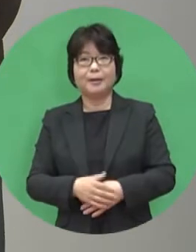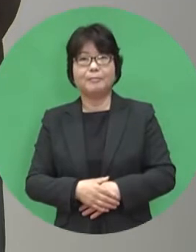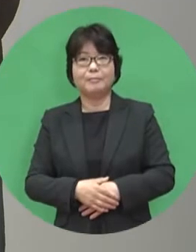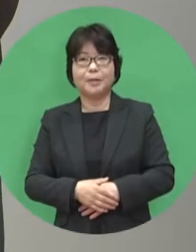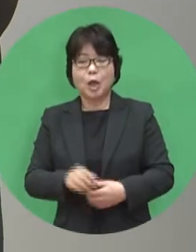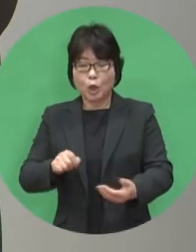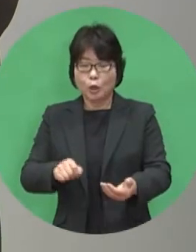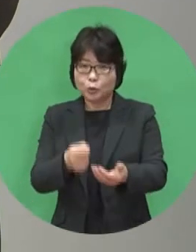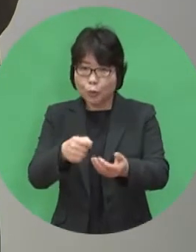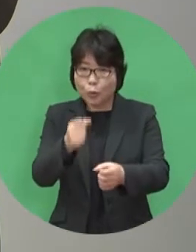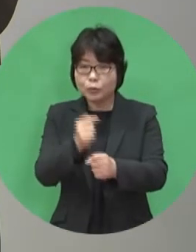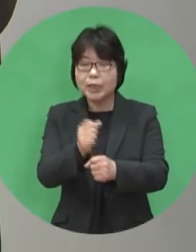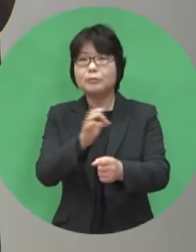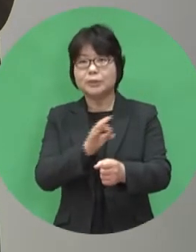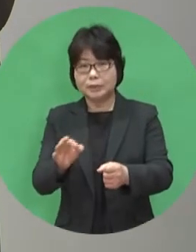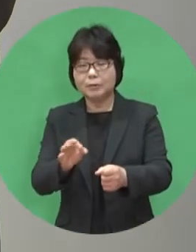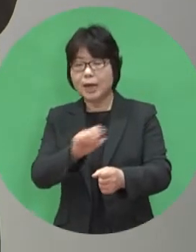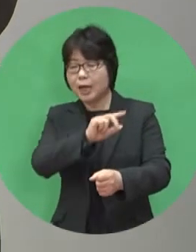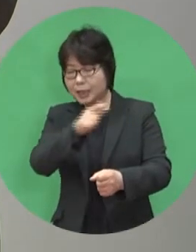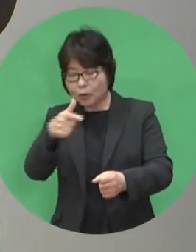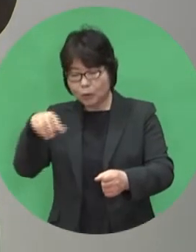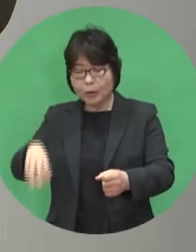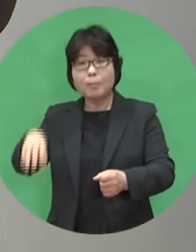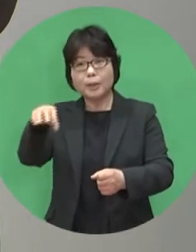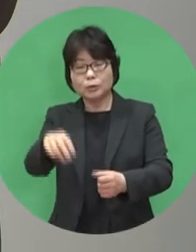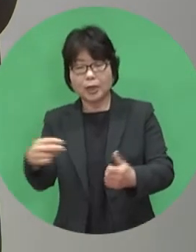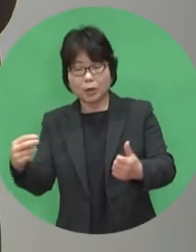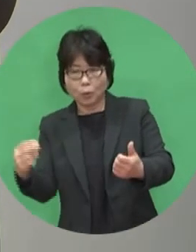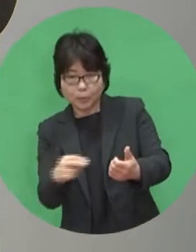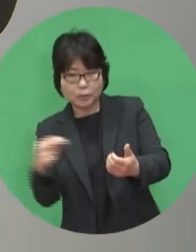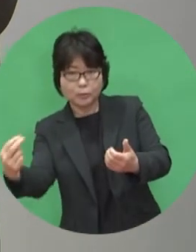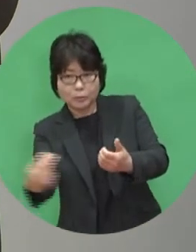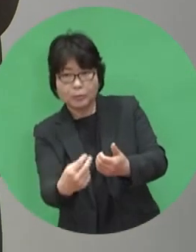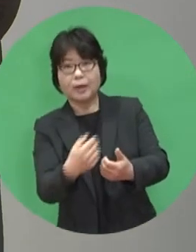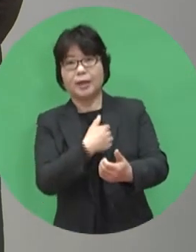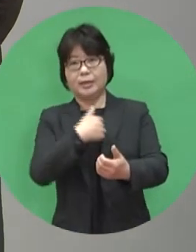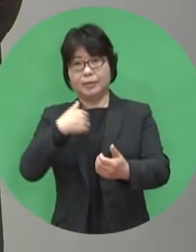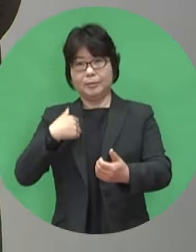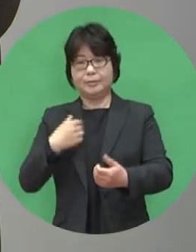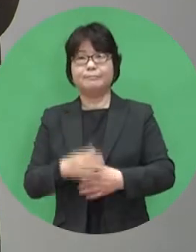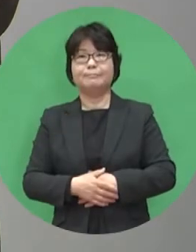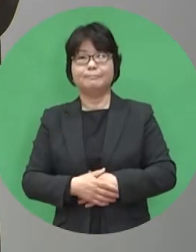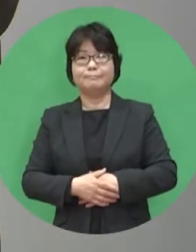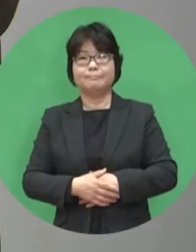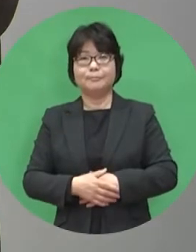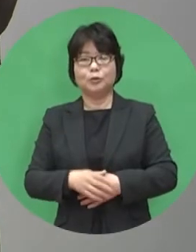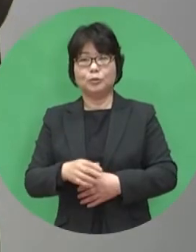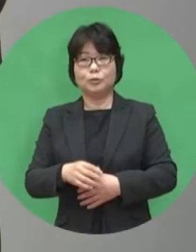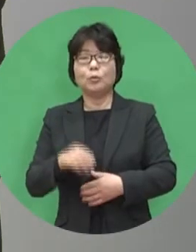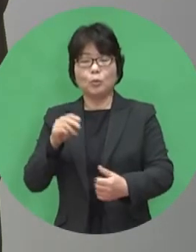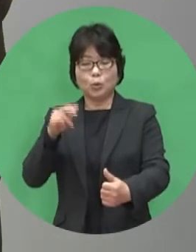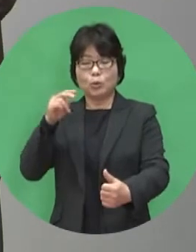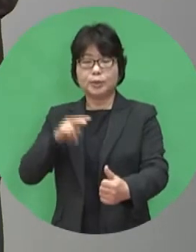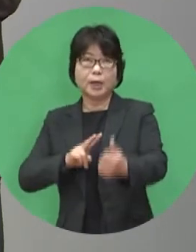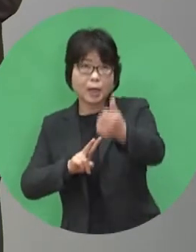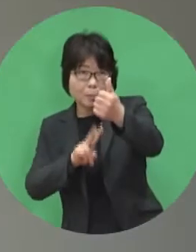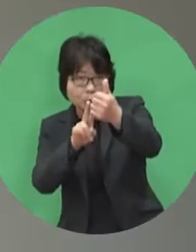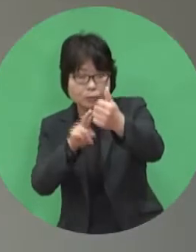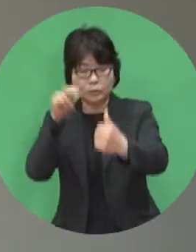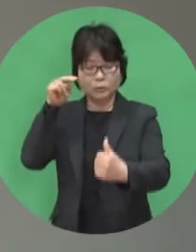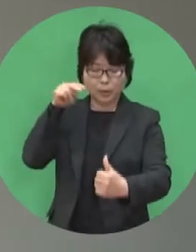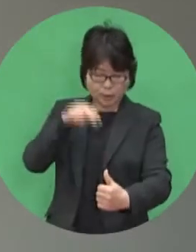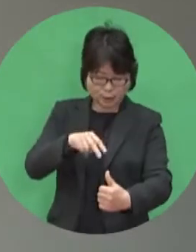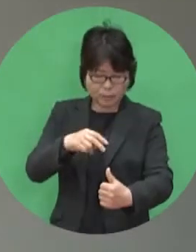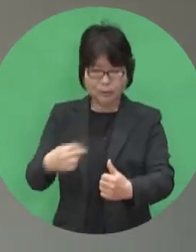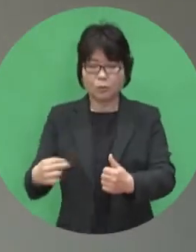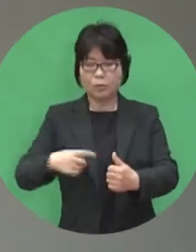彫刻作品というのはいろんな方向から見ることが可能です。で、それはですね、下からとか上とか、